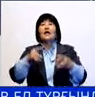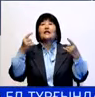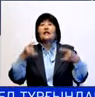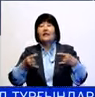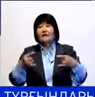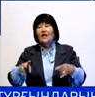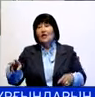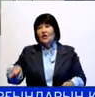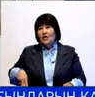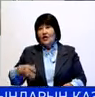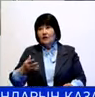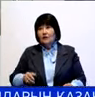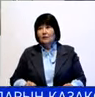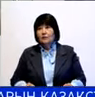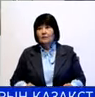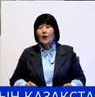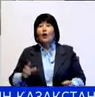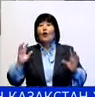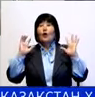директора компании